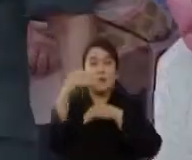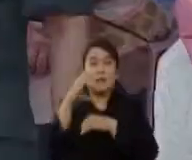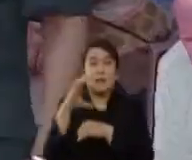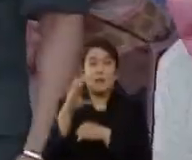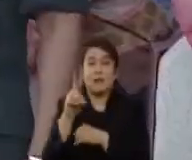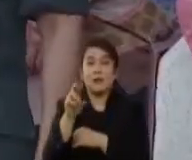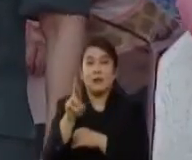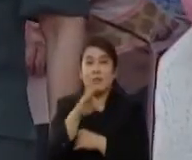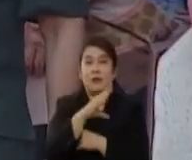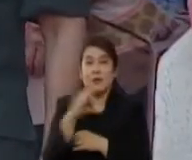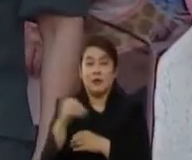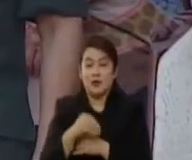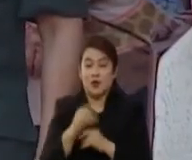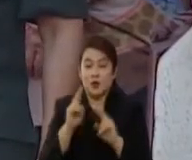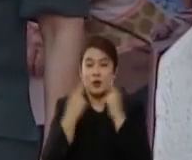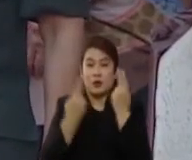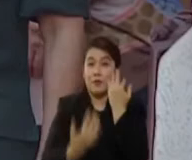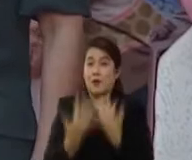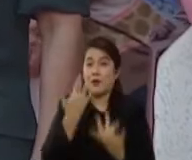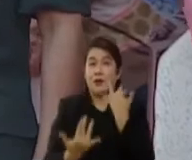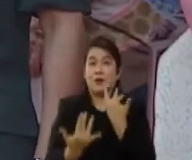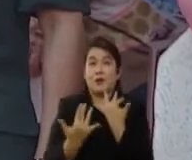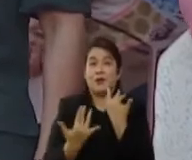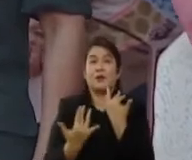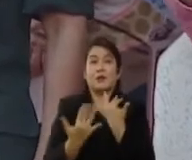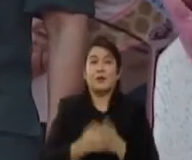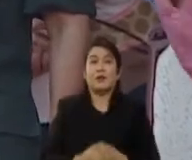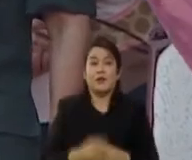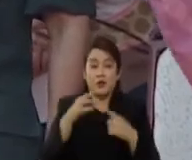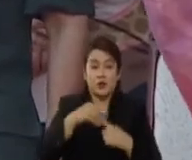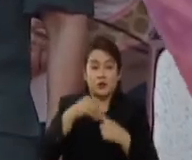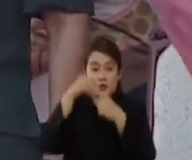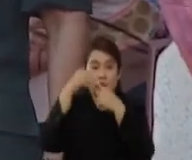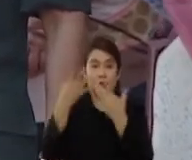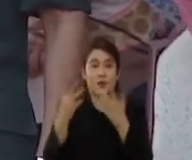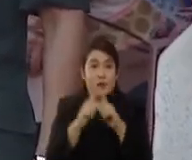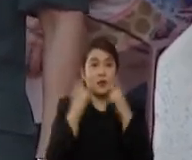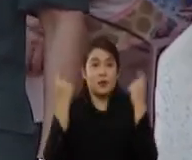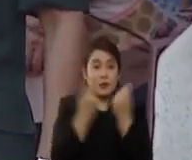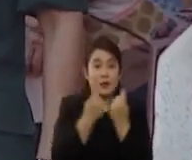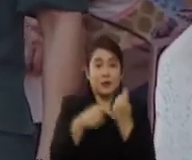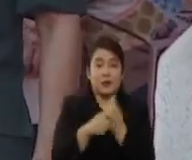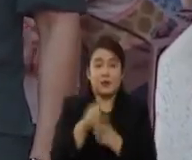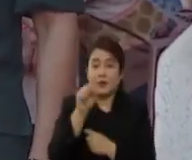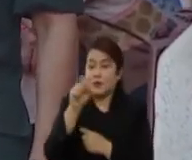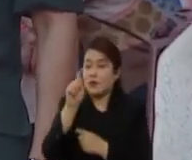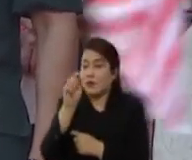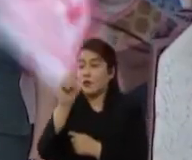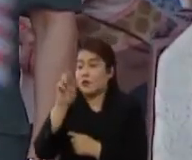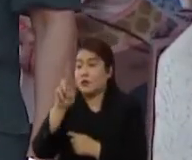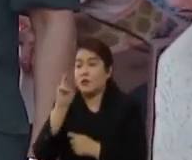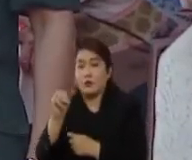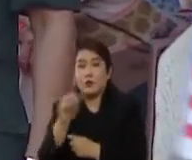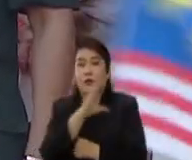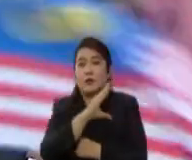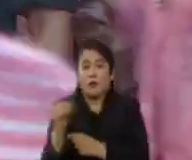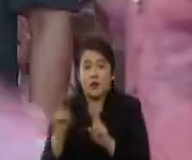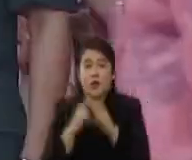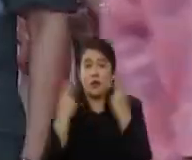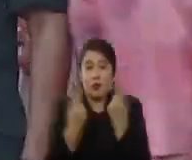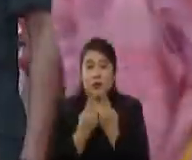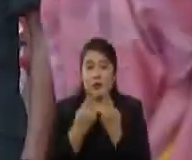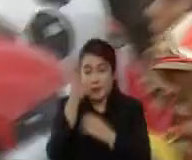CBRNE, Unit Kebakaran Struktur, Special Tactical Operation and Rescue Team of Malaysia Storm dan Unit Pengesan.